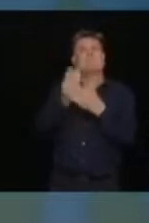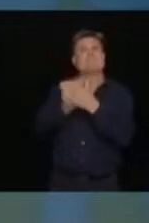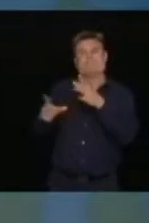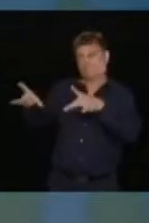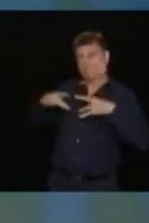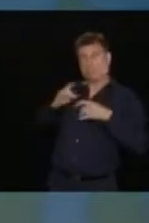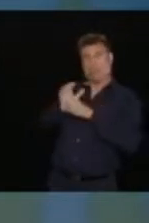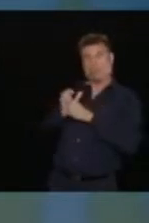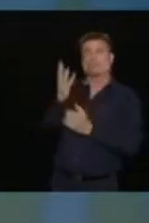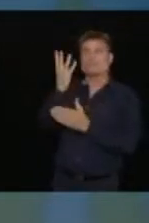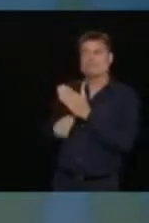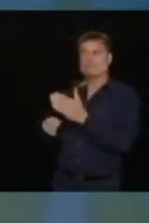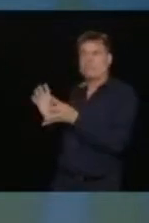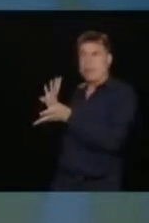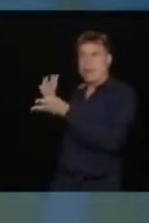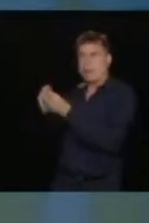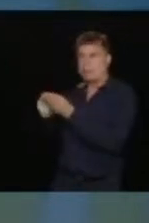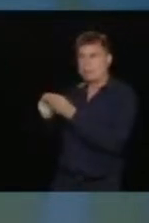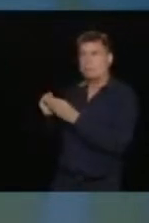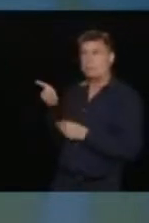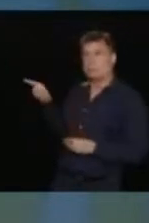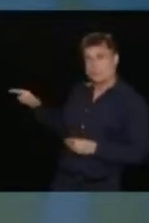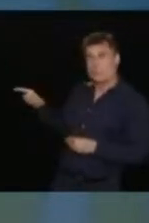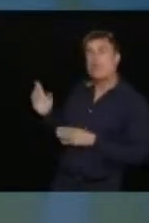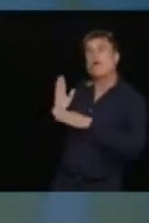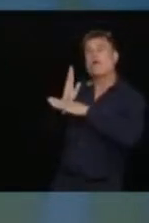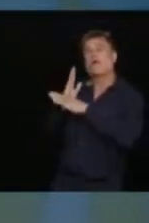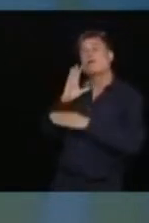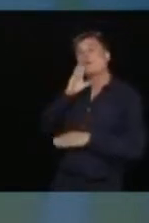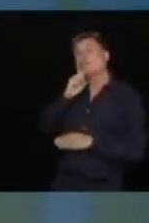么这2个礼拜因为数据都没有。